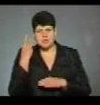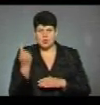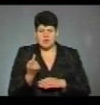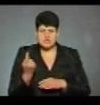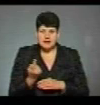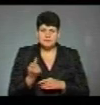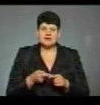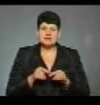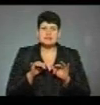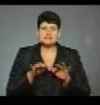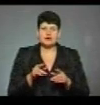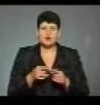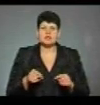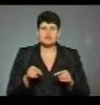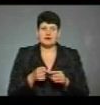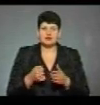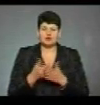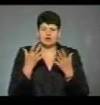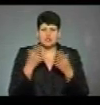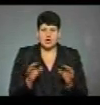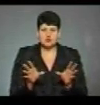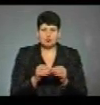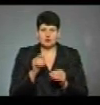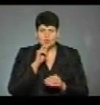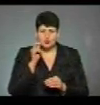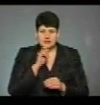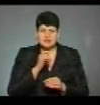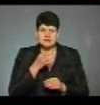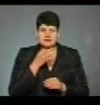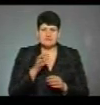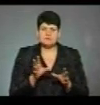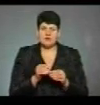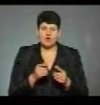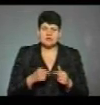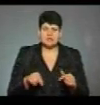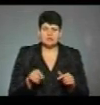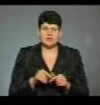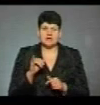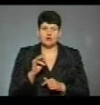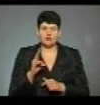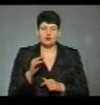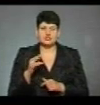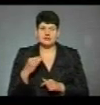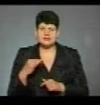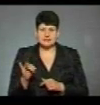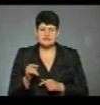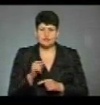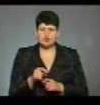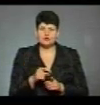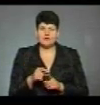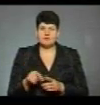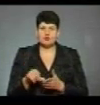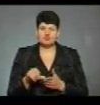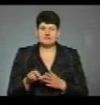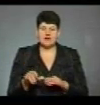областей. Такий захід організували до Дня Соборності України, розповів співорганізатор Ігор Кульчицький. За його словами, участь в